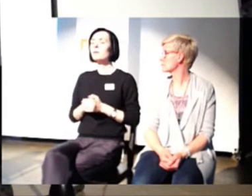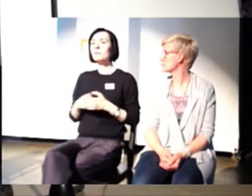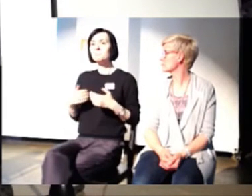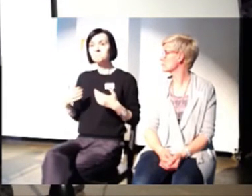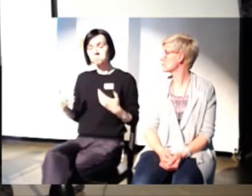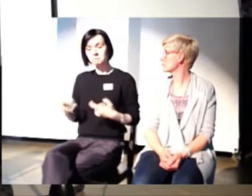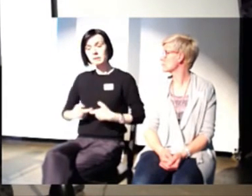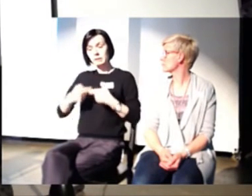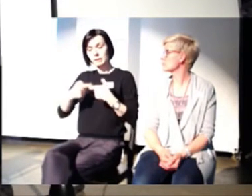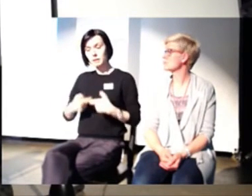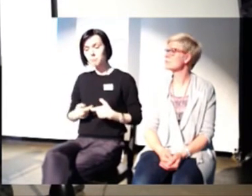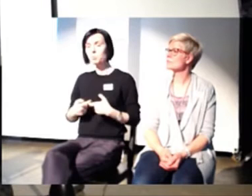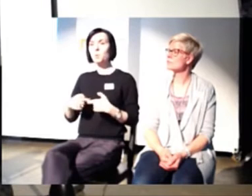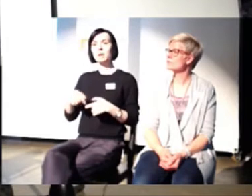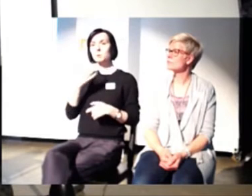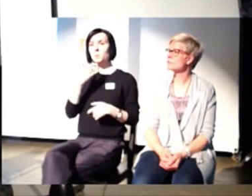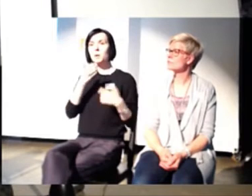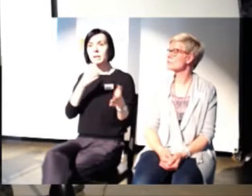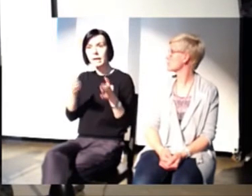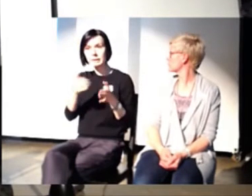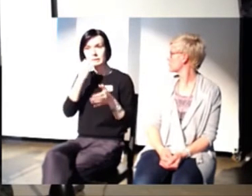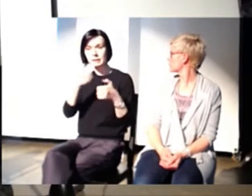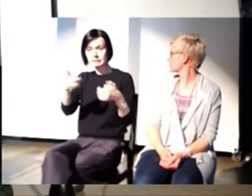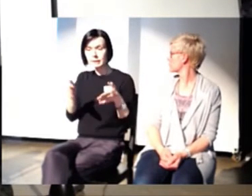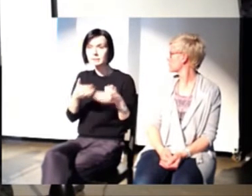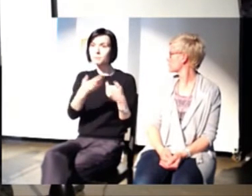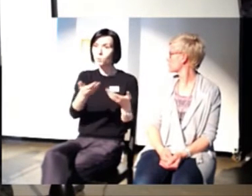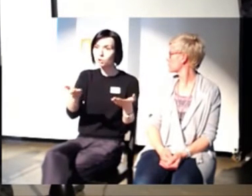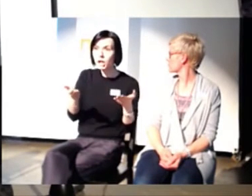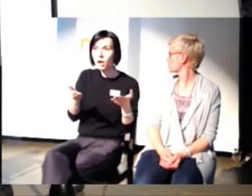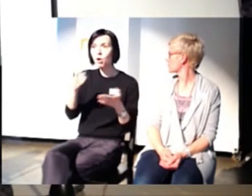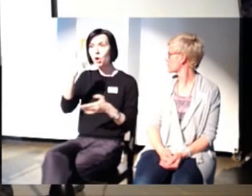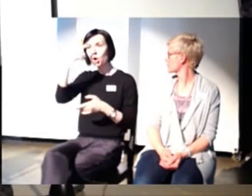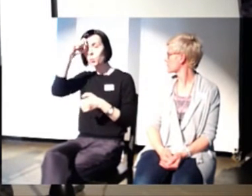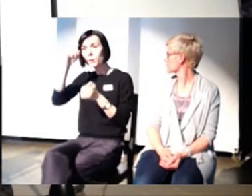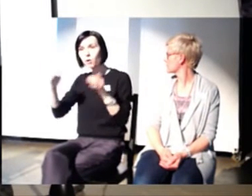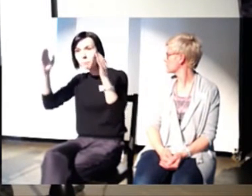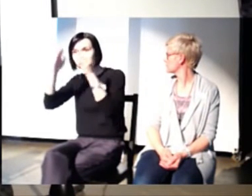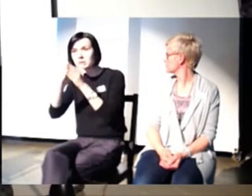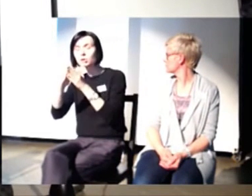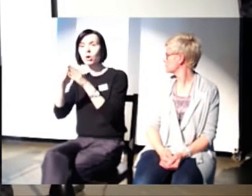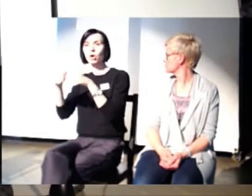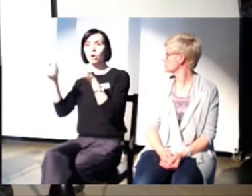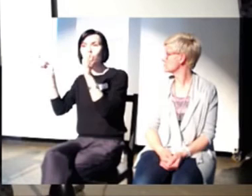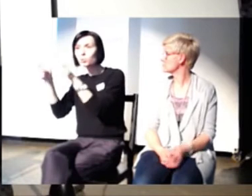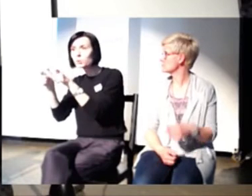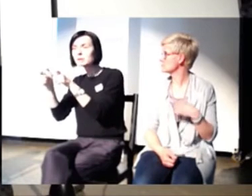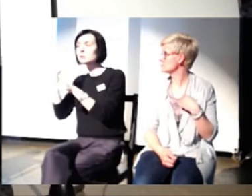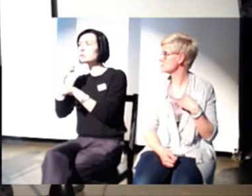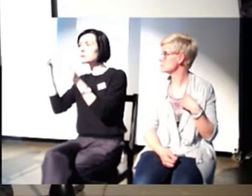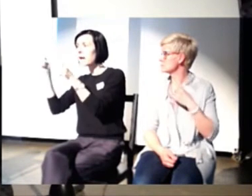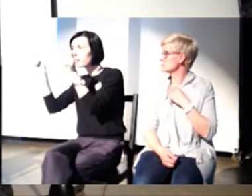onko järjestäjätahona museo tai yliopisto, onko taustalla yhdistyssäätiö, jokunen